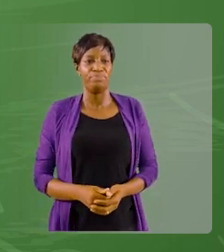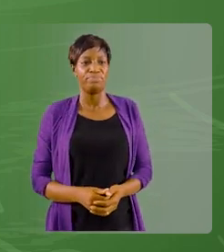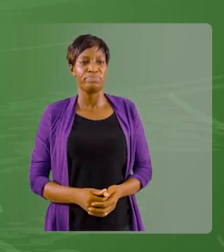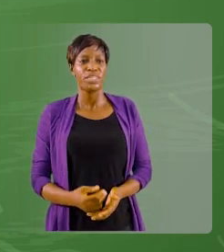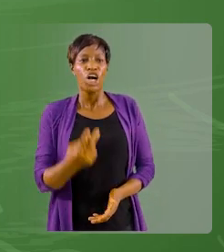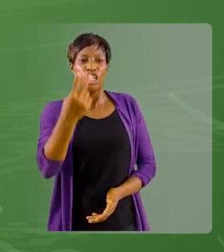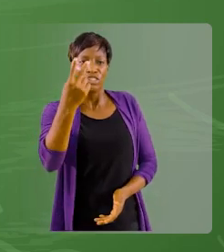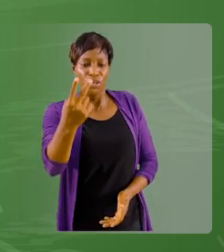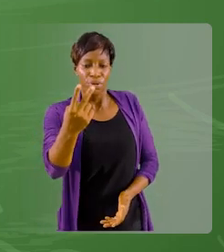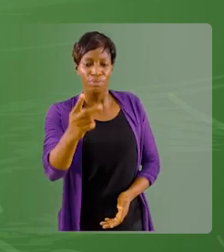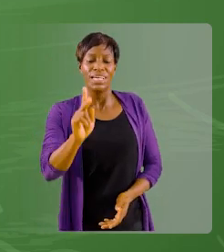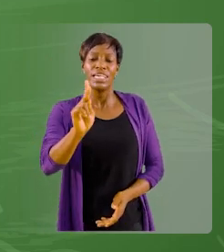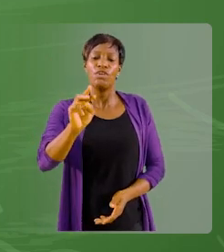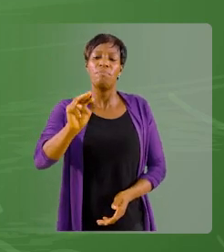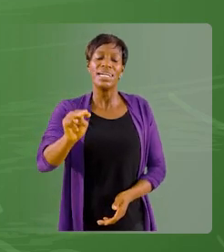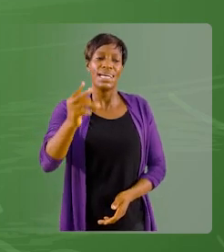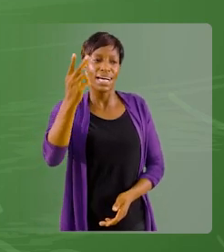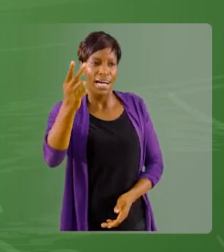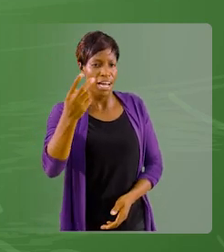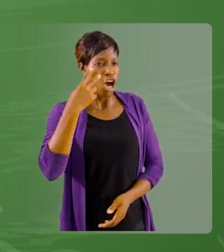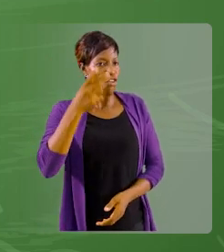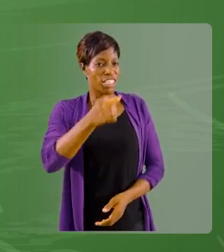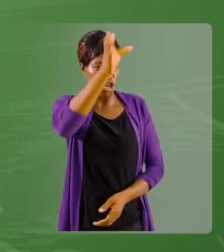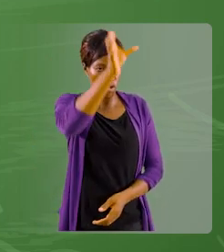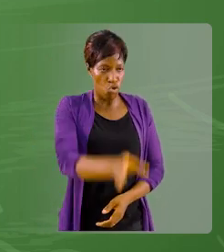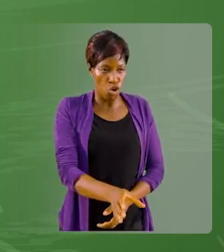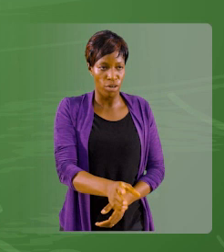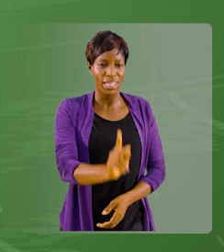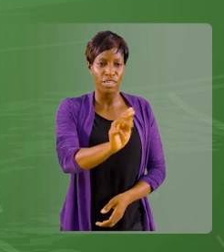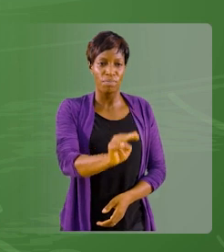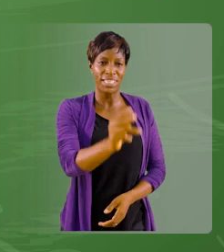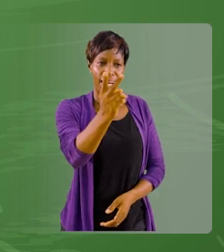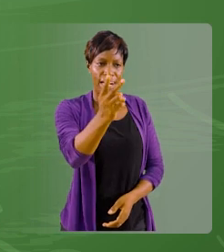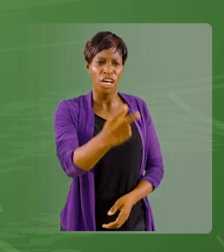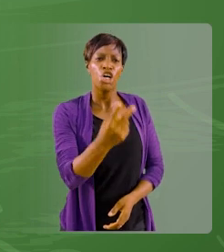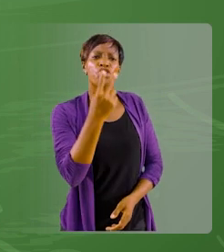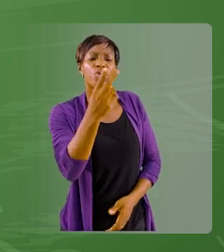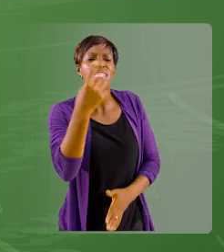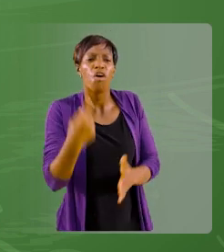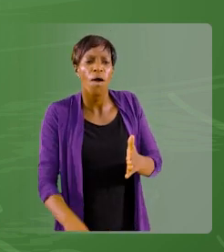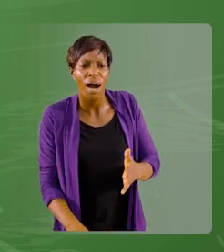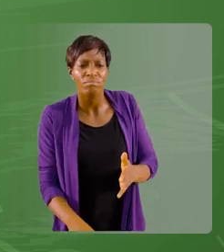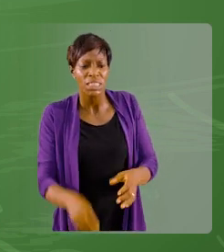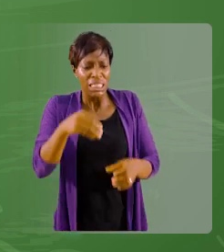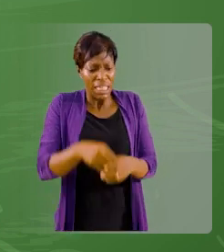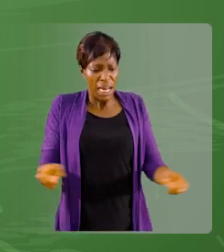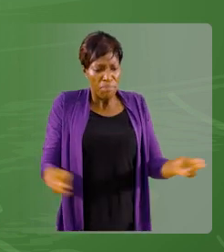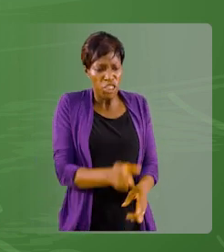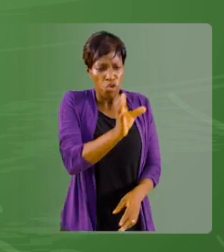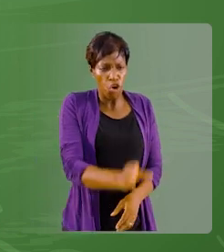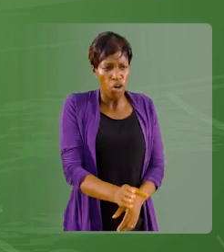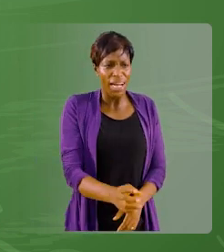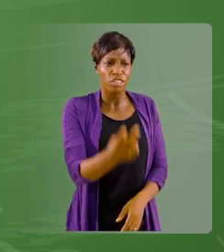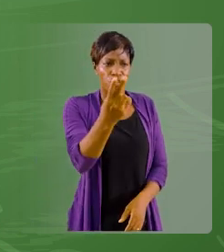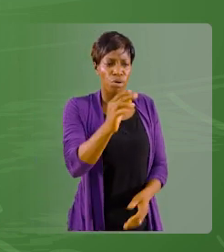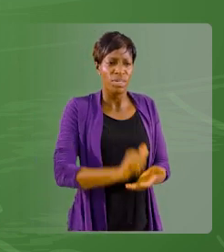Voici la colonne des kilomètres carrés. Et le 2 représente quoi? Oui, c'est bien. Le chiffre